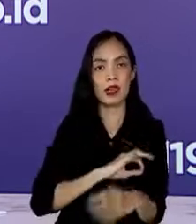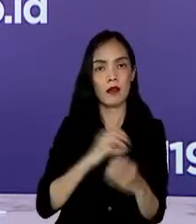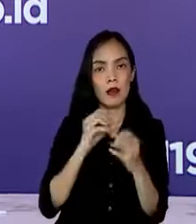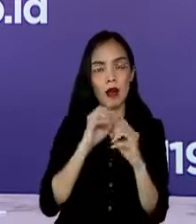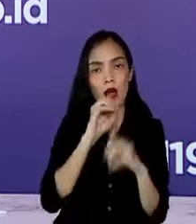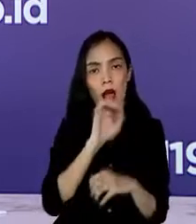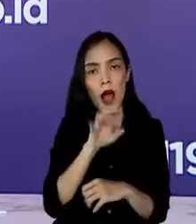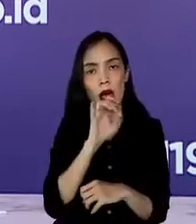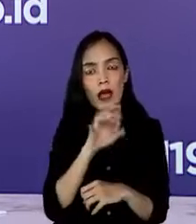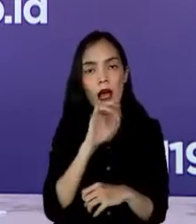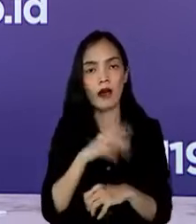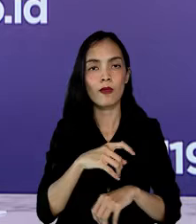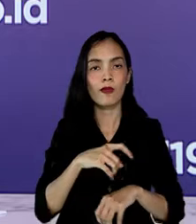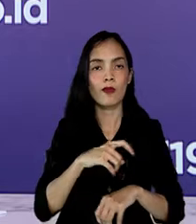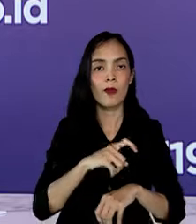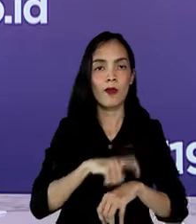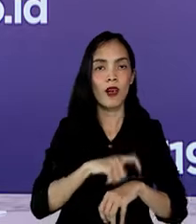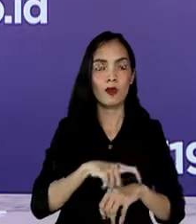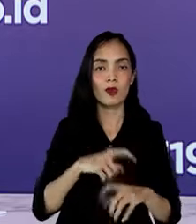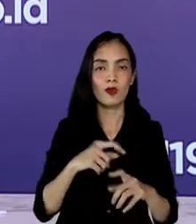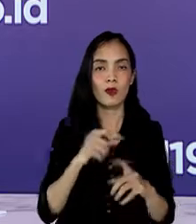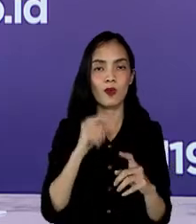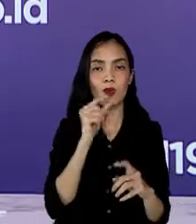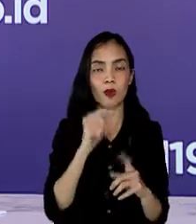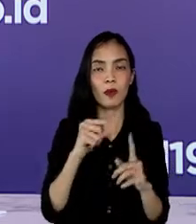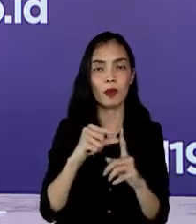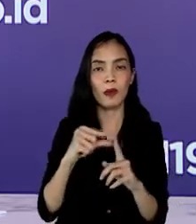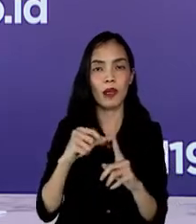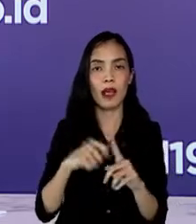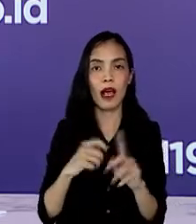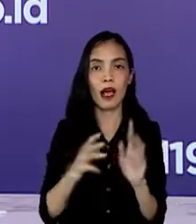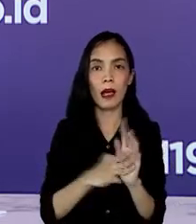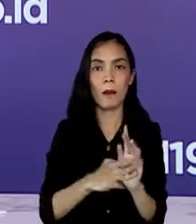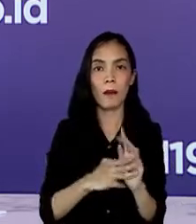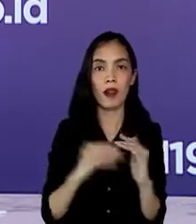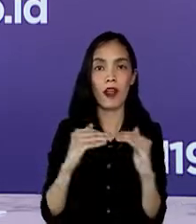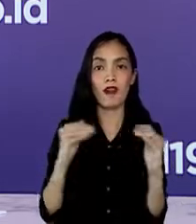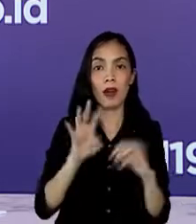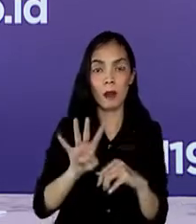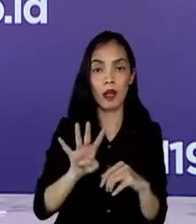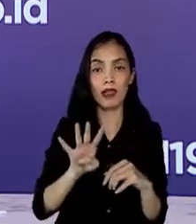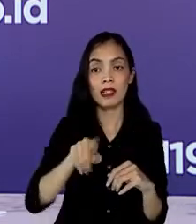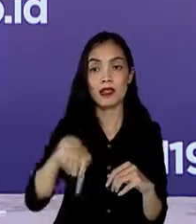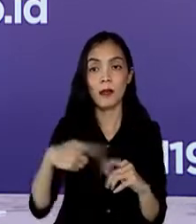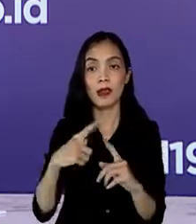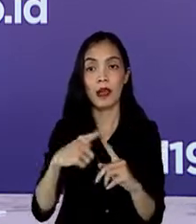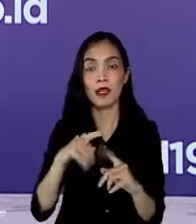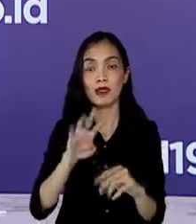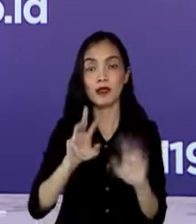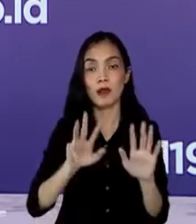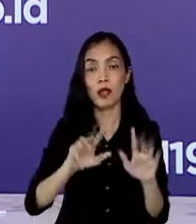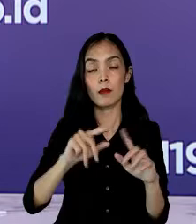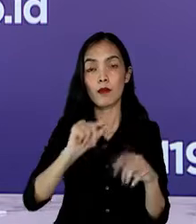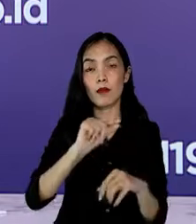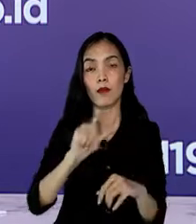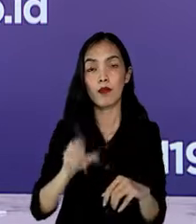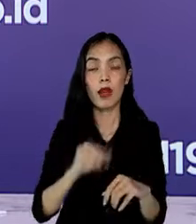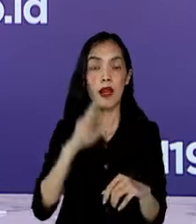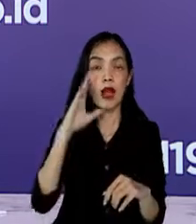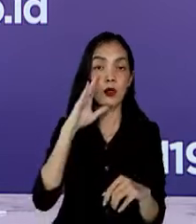untuk memperpanjang penerapan ppkm sampai tanggal 9 Agustus 2002 puluh satu